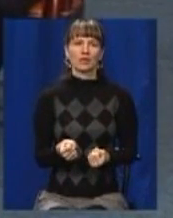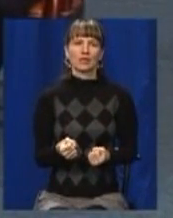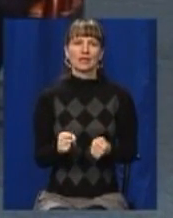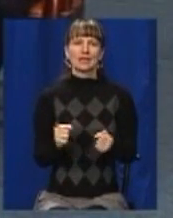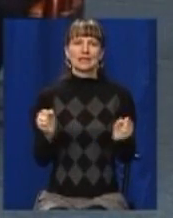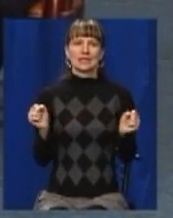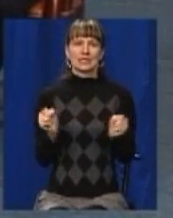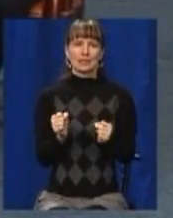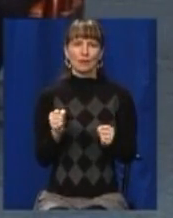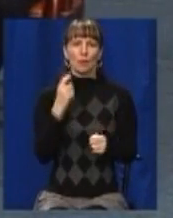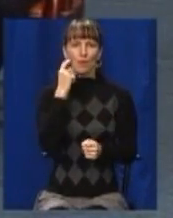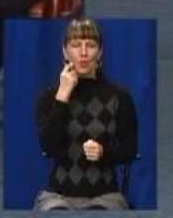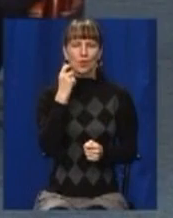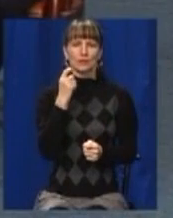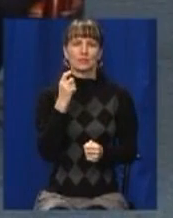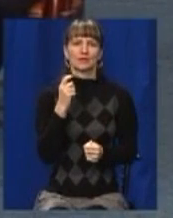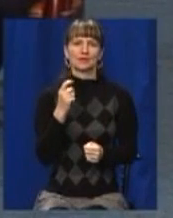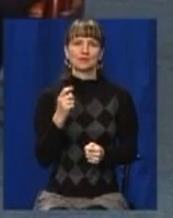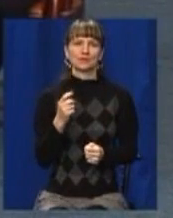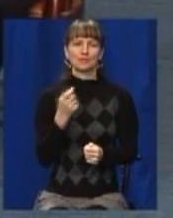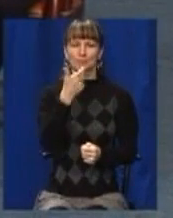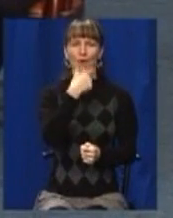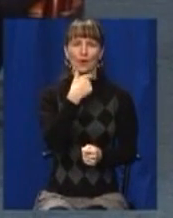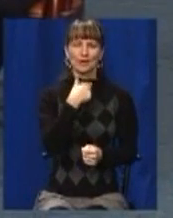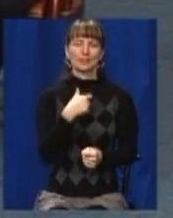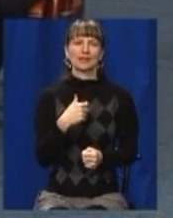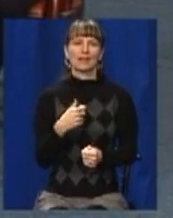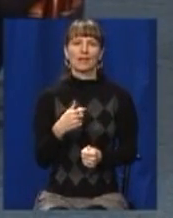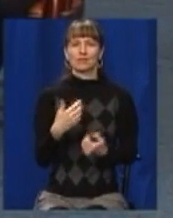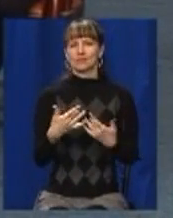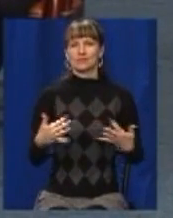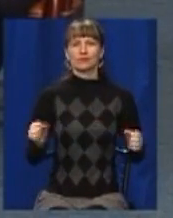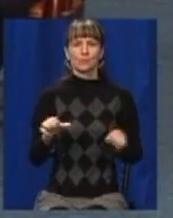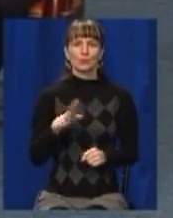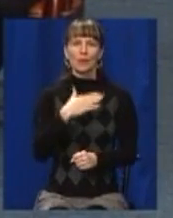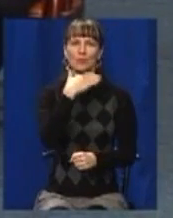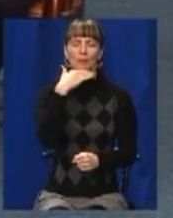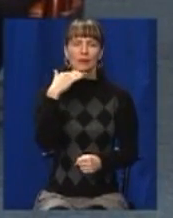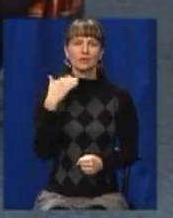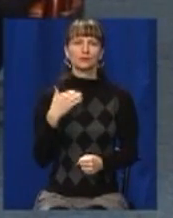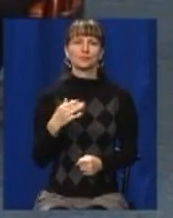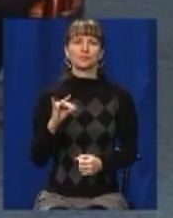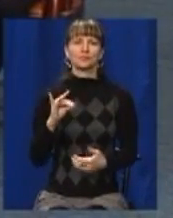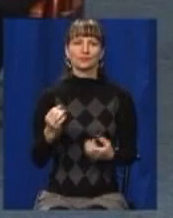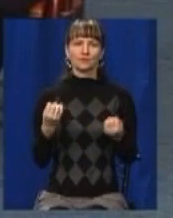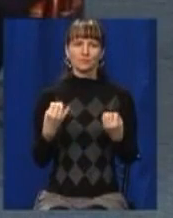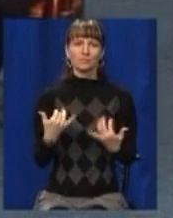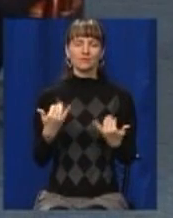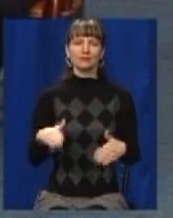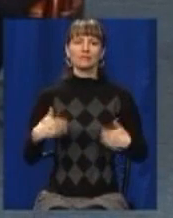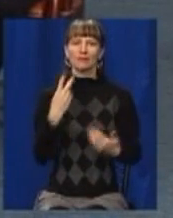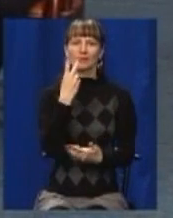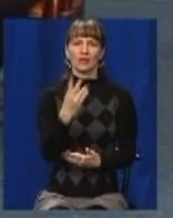зимоморозиво. Зимоморозиво? Морозим. Ну, чи якось так, да? Тобто варіантів може бути насправді безліч. Ну, а просто зараз пропонуємо